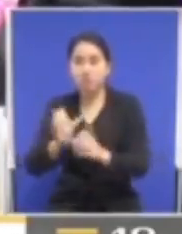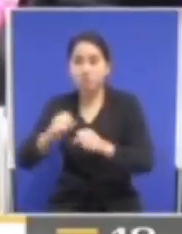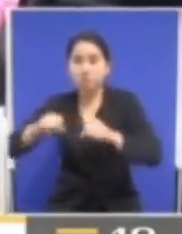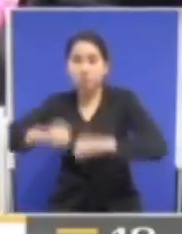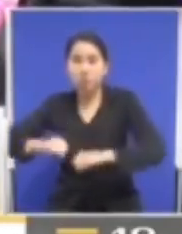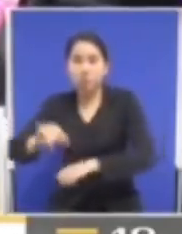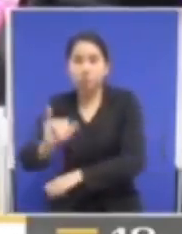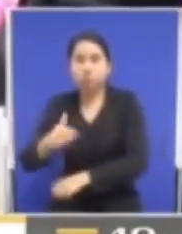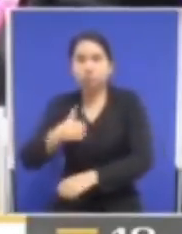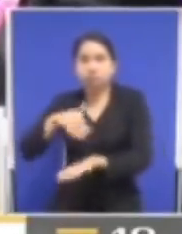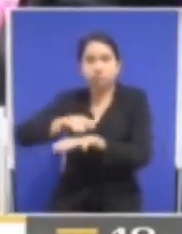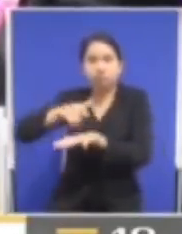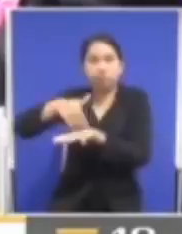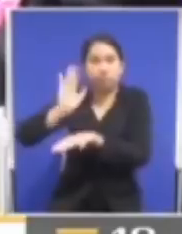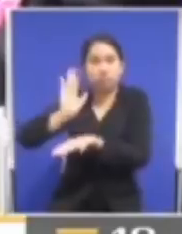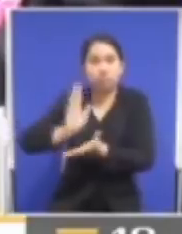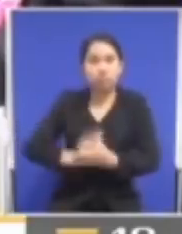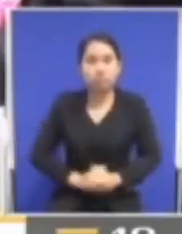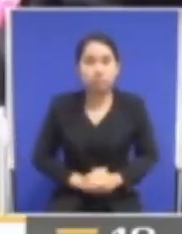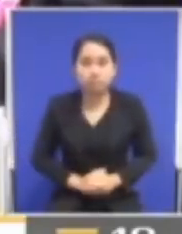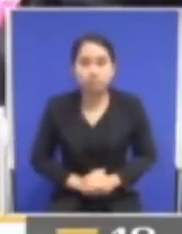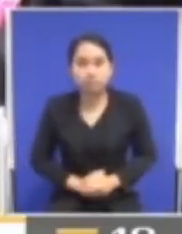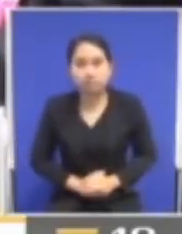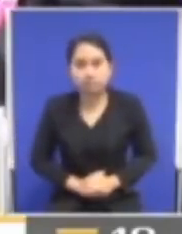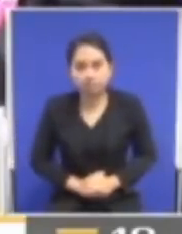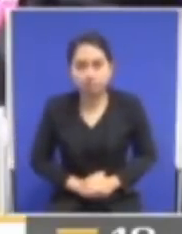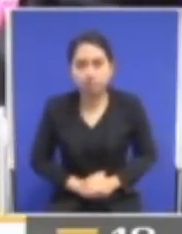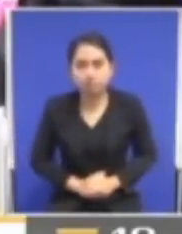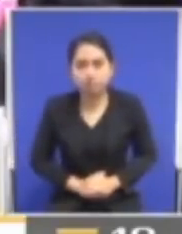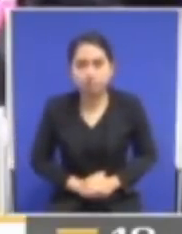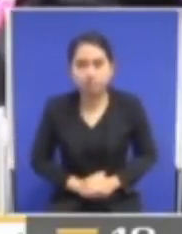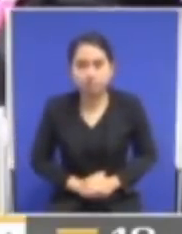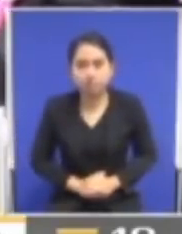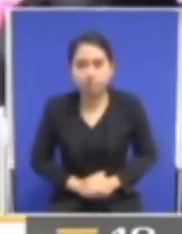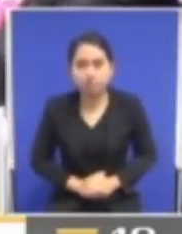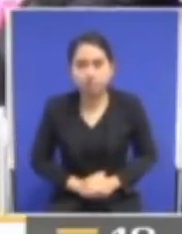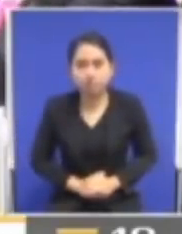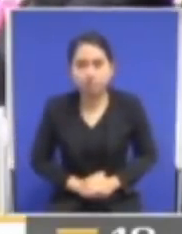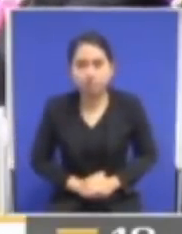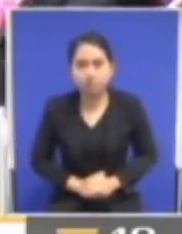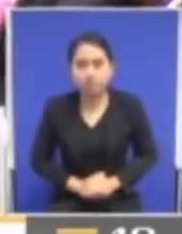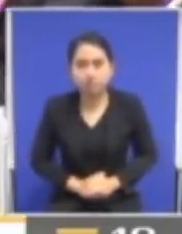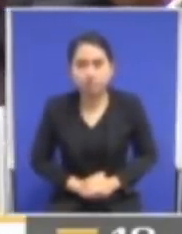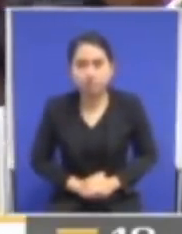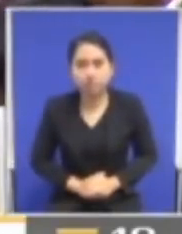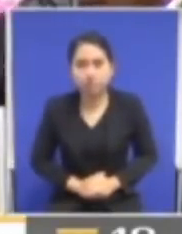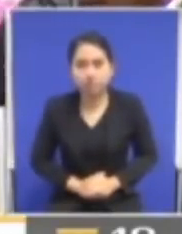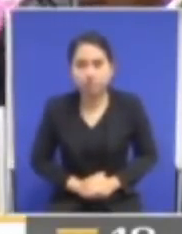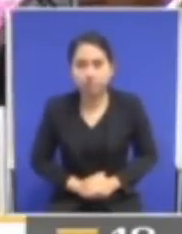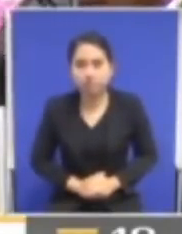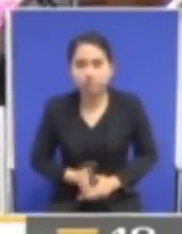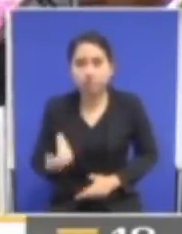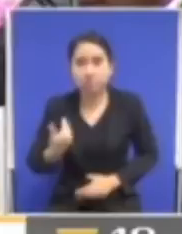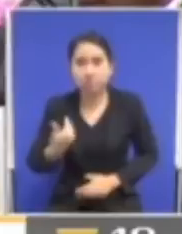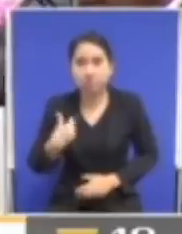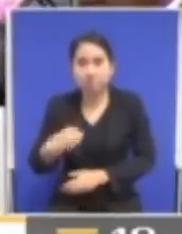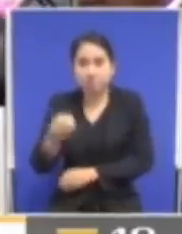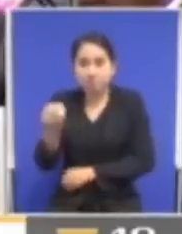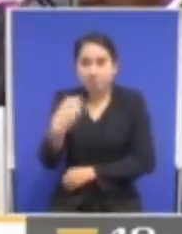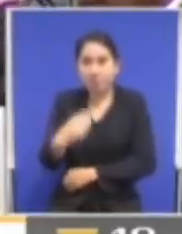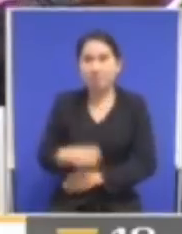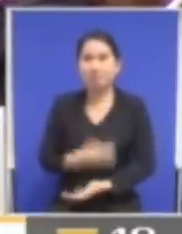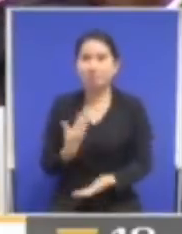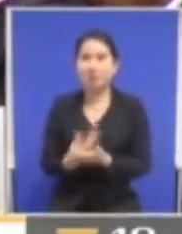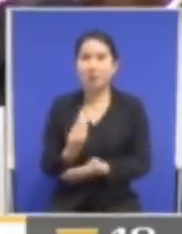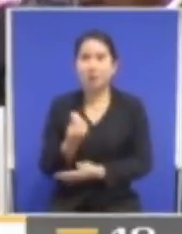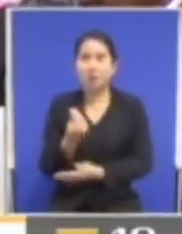ไล่กลับอีกนะครับ ที่หลังจากนั้นอีกหลายครั้งเลยเท่าไหร่ก็ได้ท่านเสรี